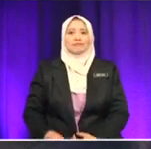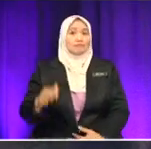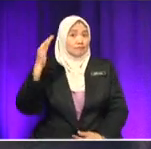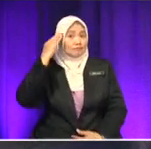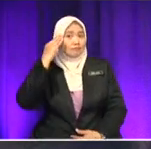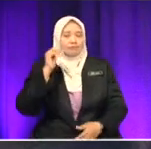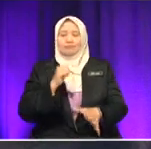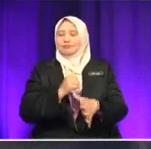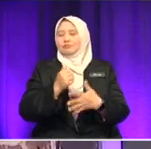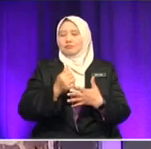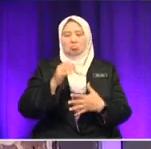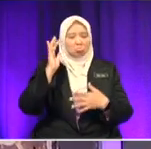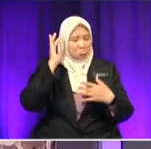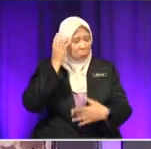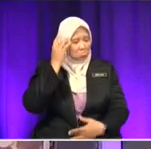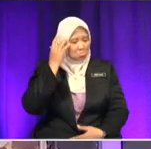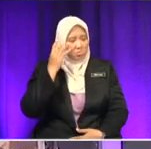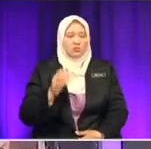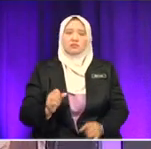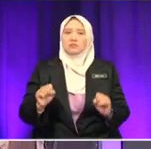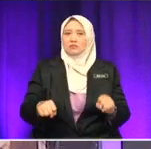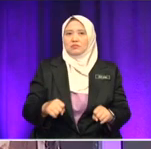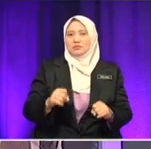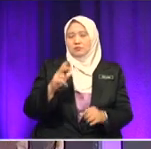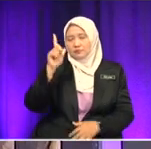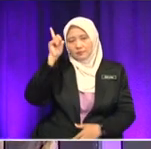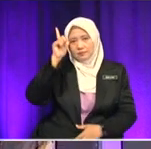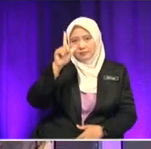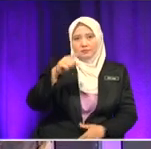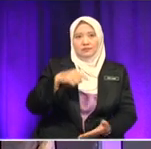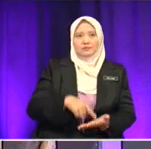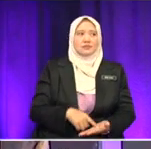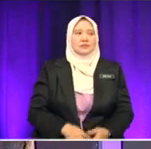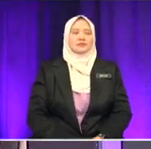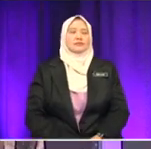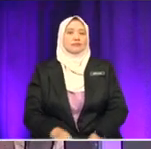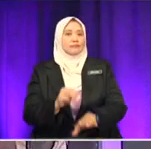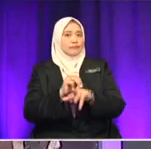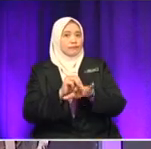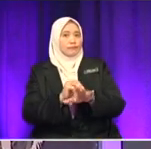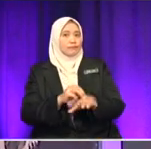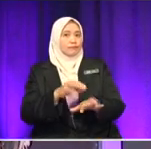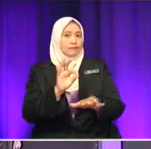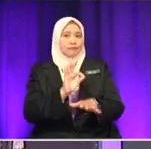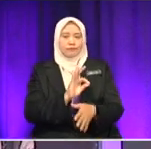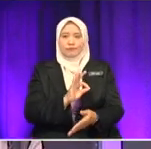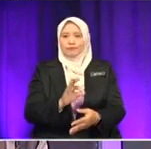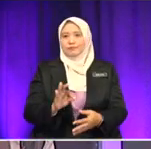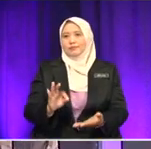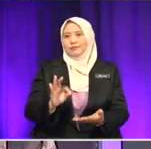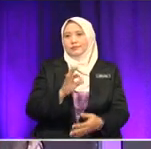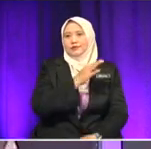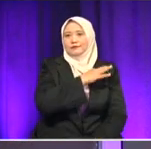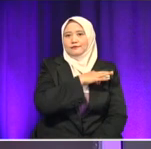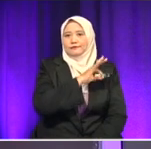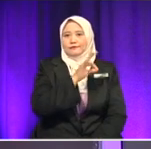Jadi mari cikgu jelaskan dengan lebih lanjut berkaitan dengan mikroorganisma berfaedah. Silakan. Okey, nampak tak ada gambar dekat sini? Nampak, cikgu.